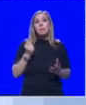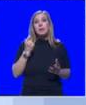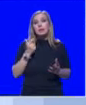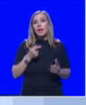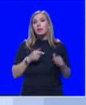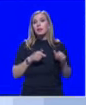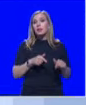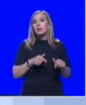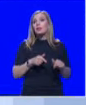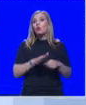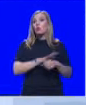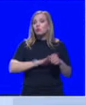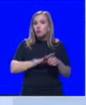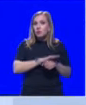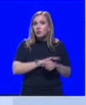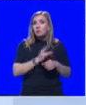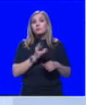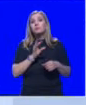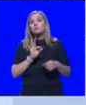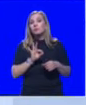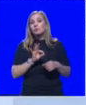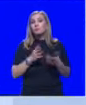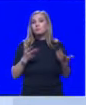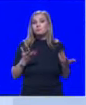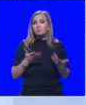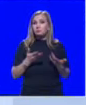председател оперативен, но